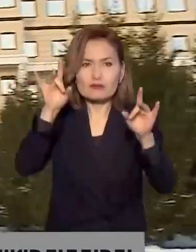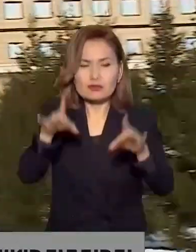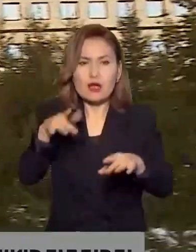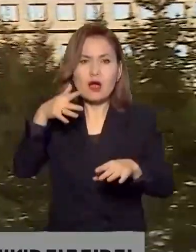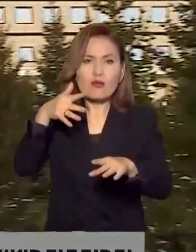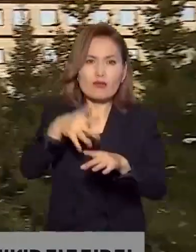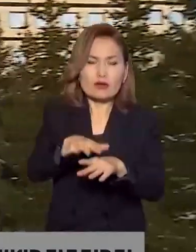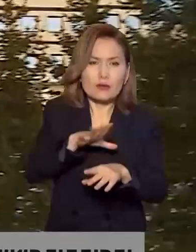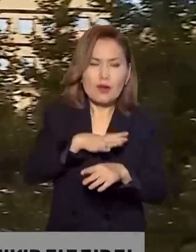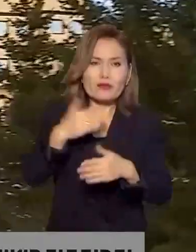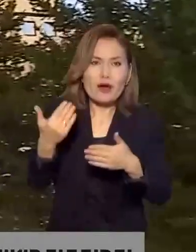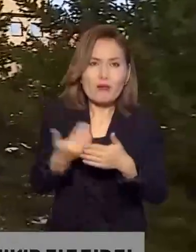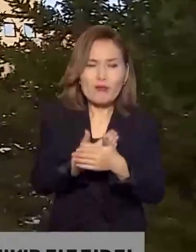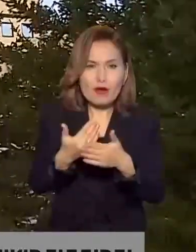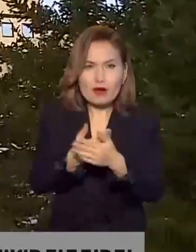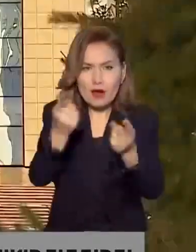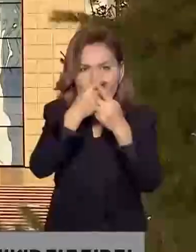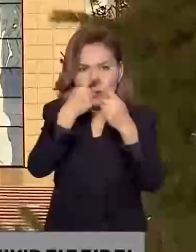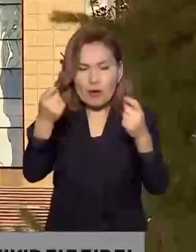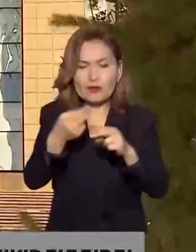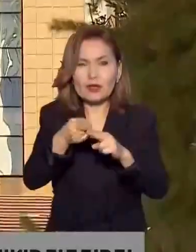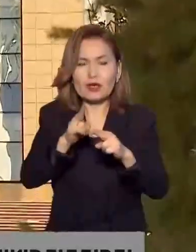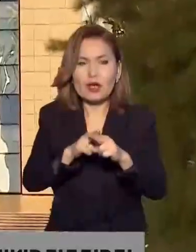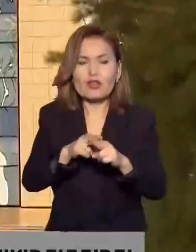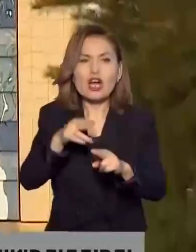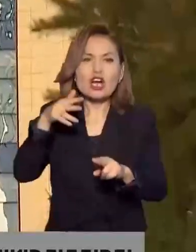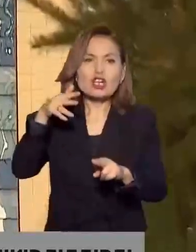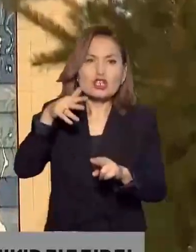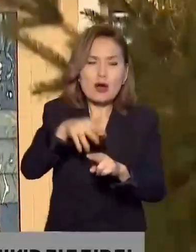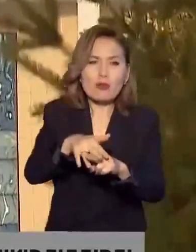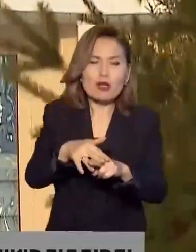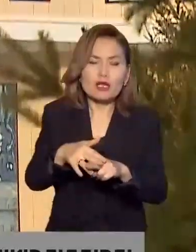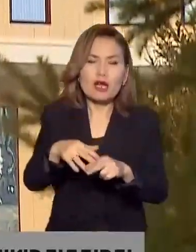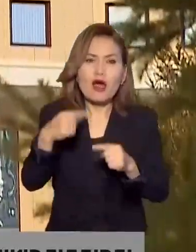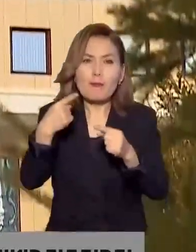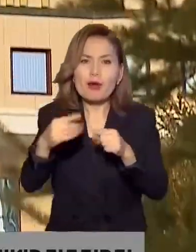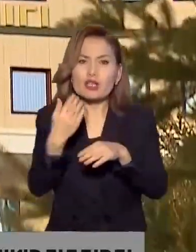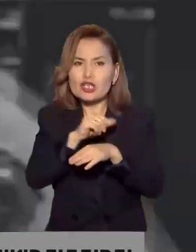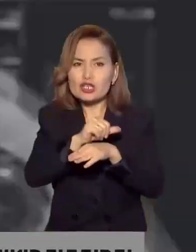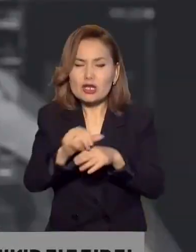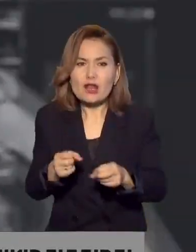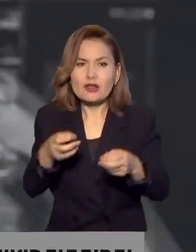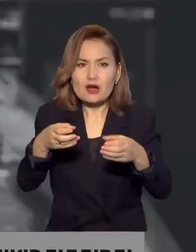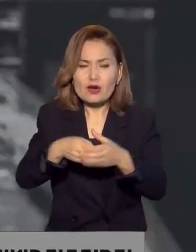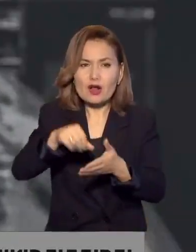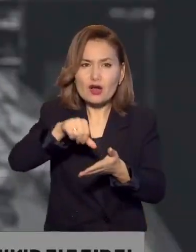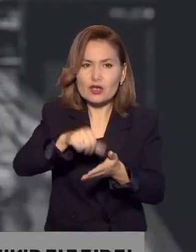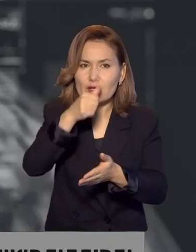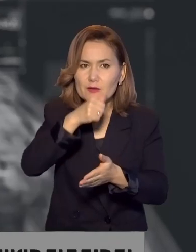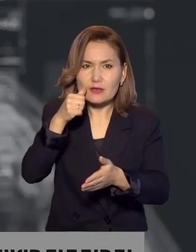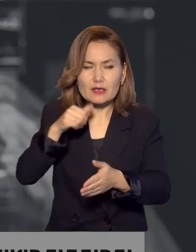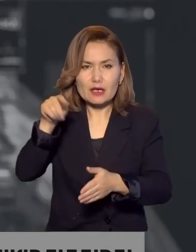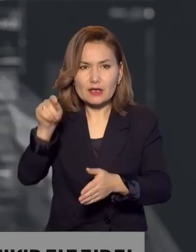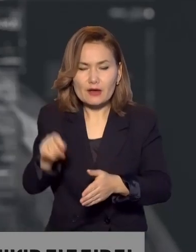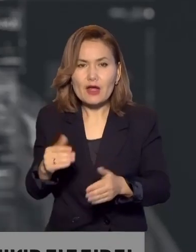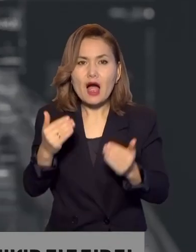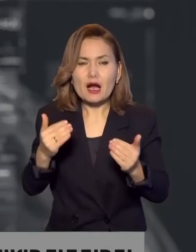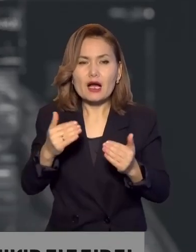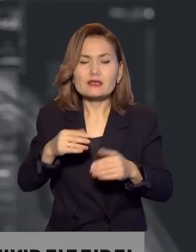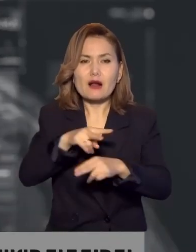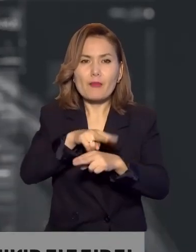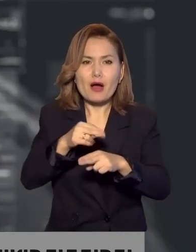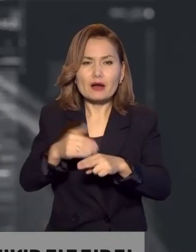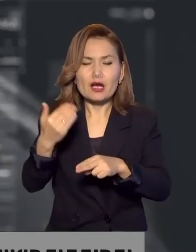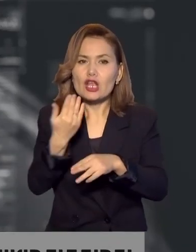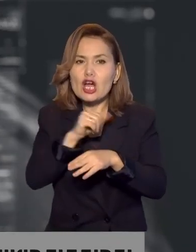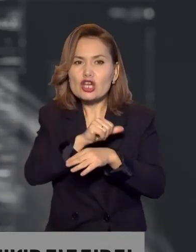Алдын ала мәліметтерге сай, шабуылшылар арасында басқа елдердегі соғысқа қатысқан радикалдық топтардың өкілдері де бар. Қазір құқық қорғау органдары